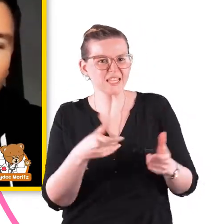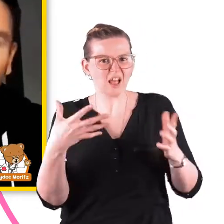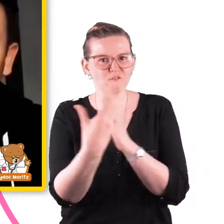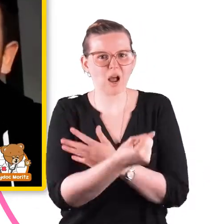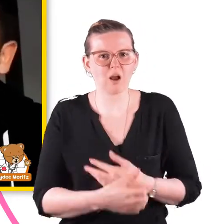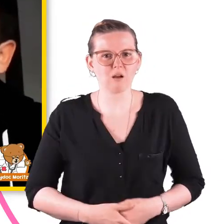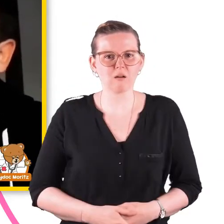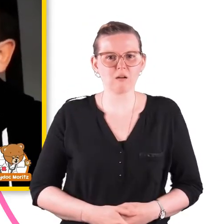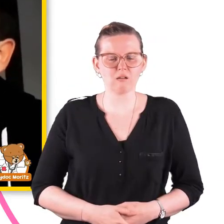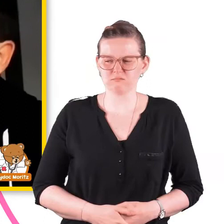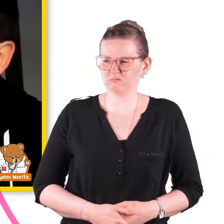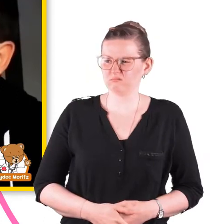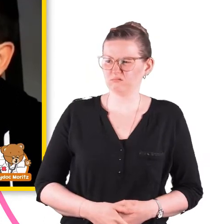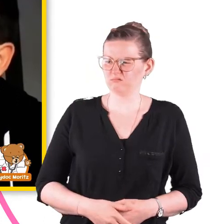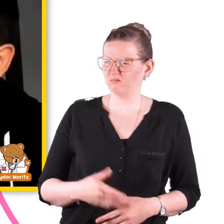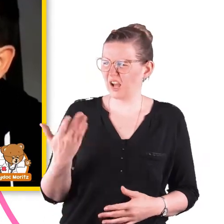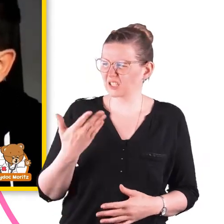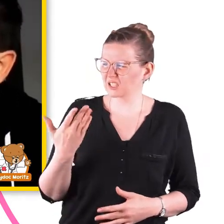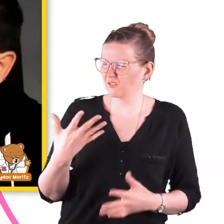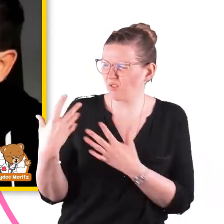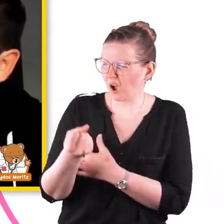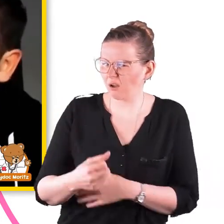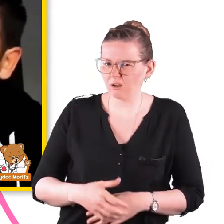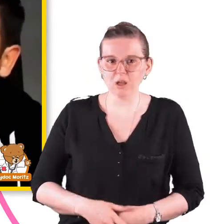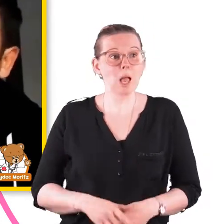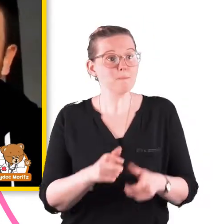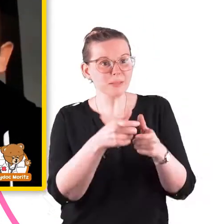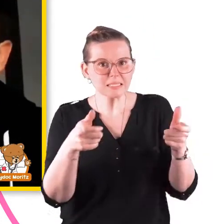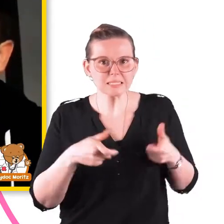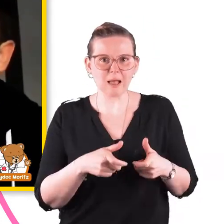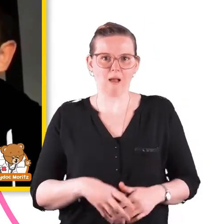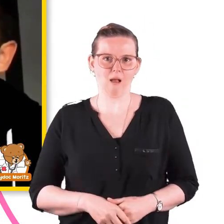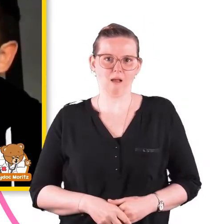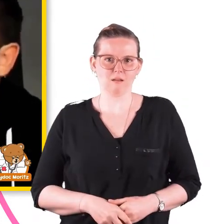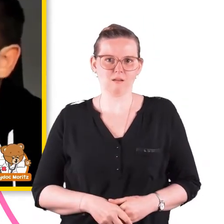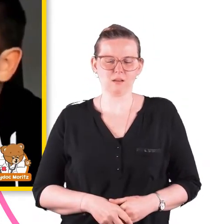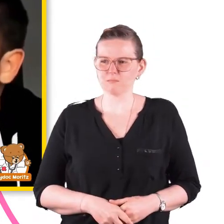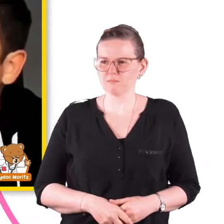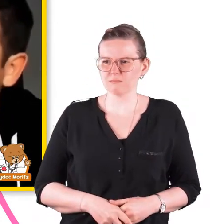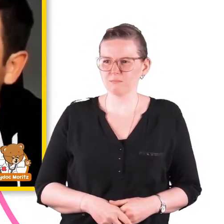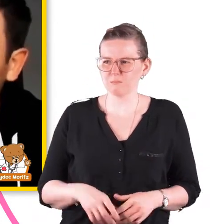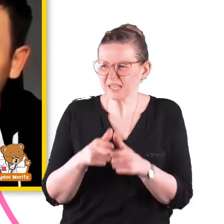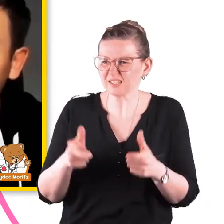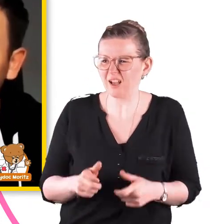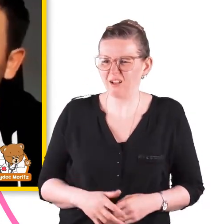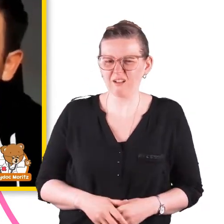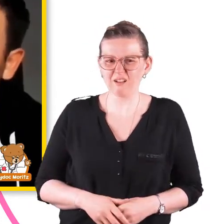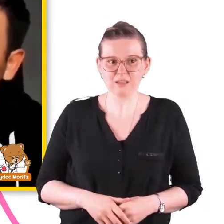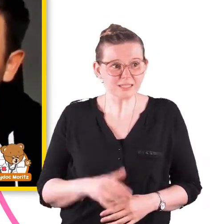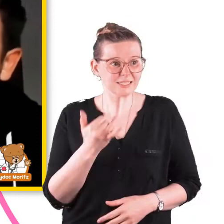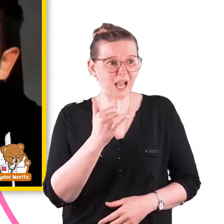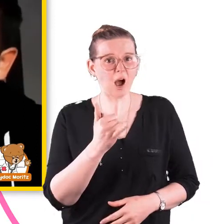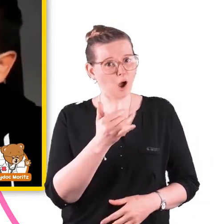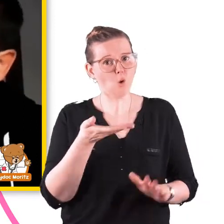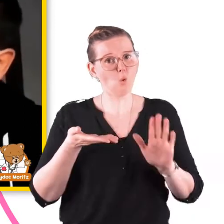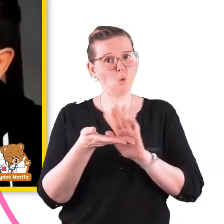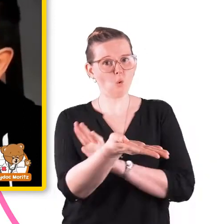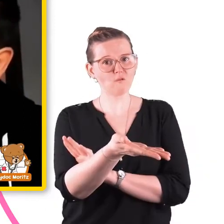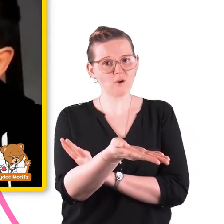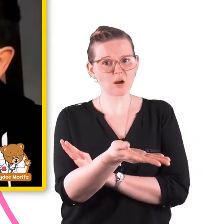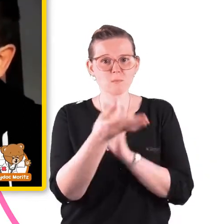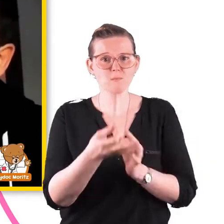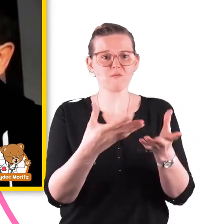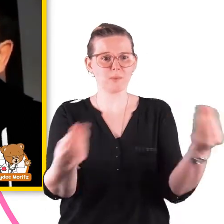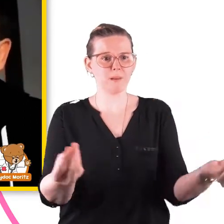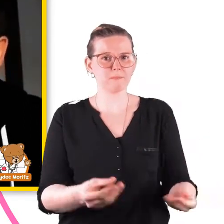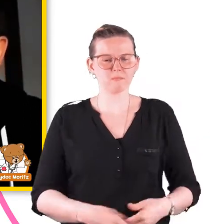fangen. Was musstest du fangen? Na, die Pizza. Die Pizza? Ja, die war im Ofen und plötzlich war